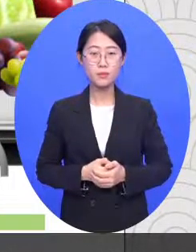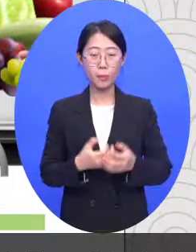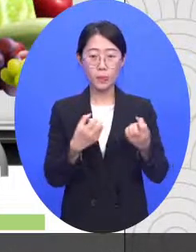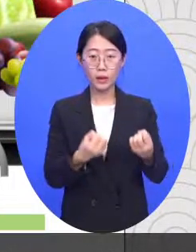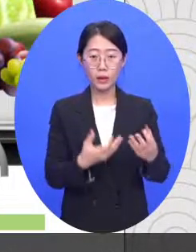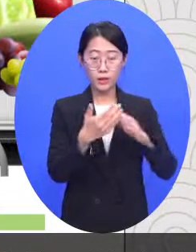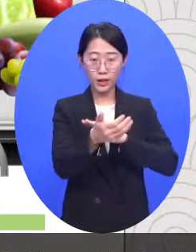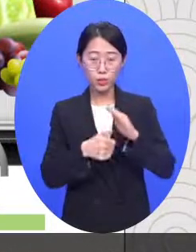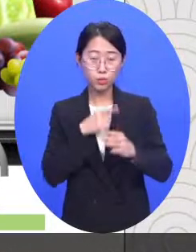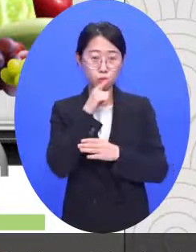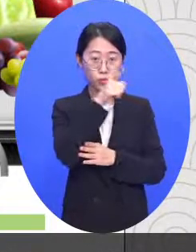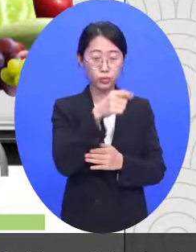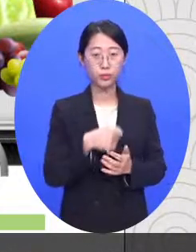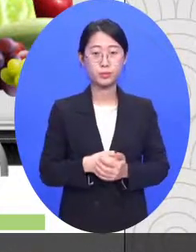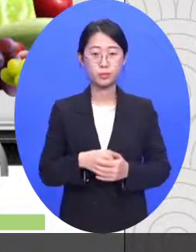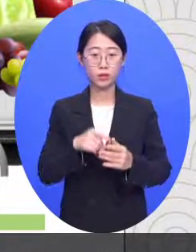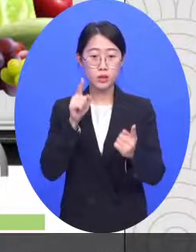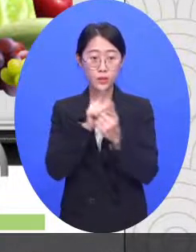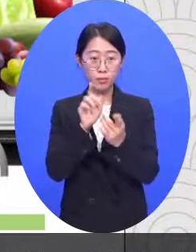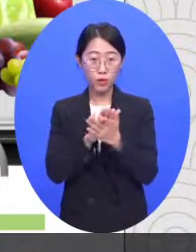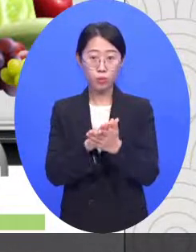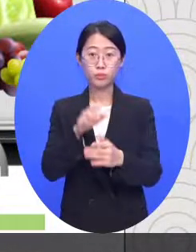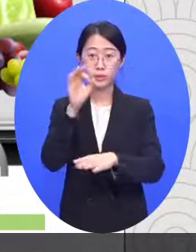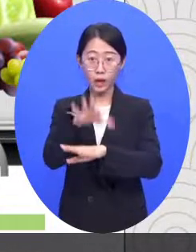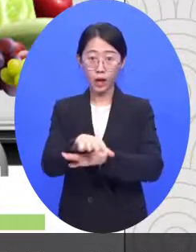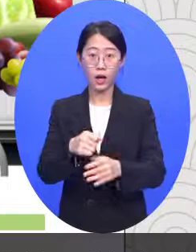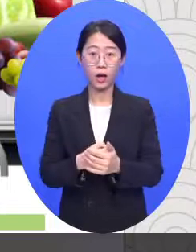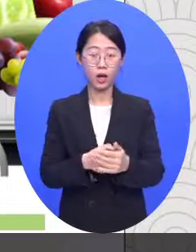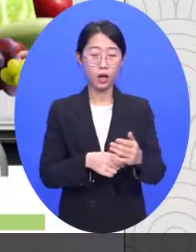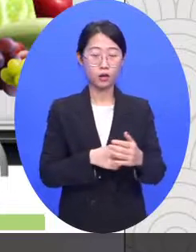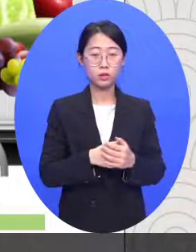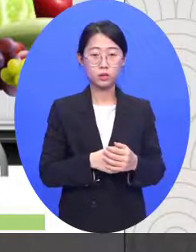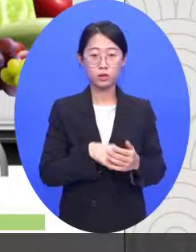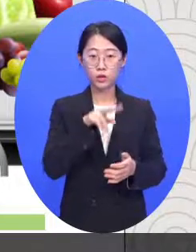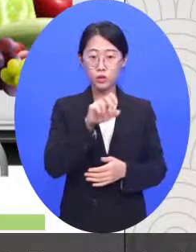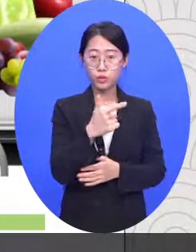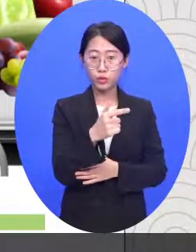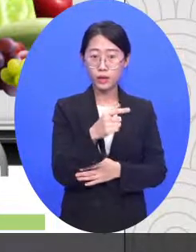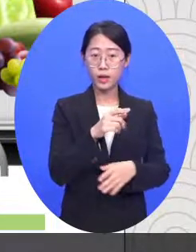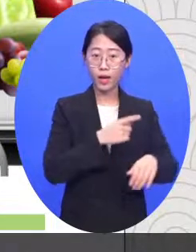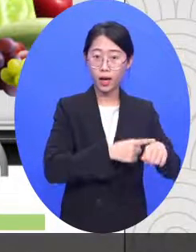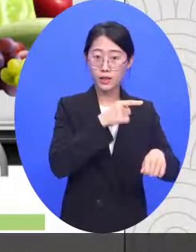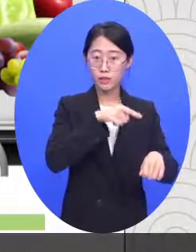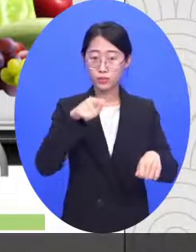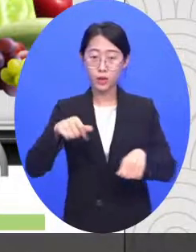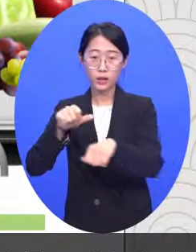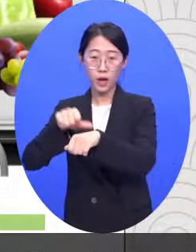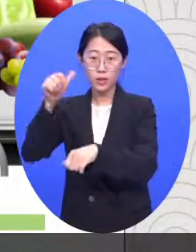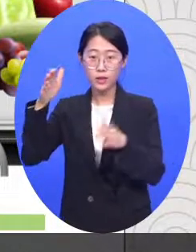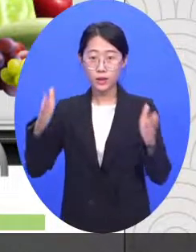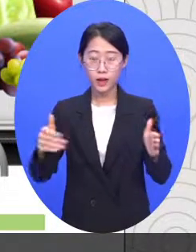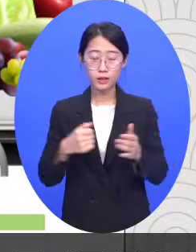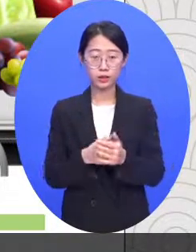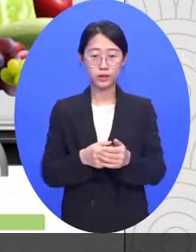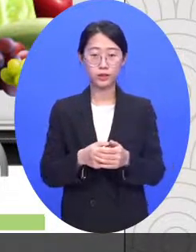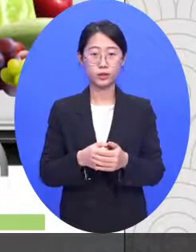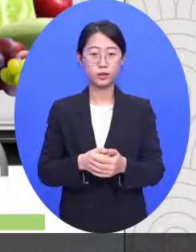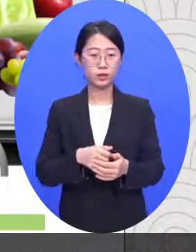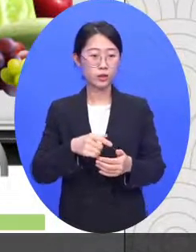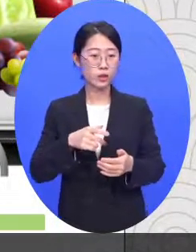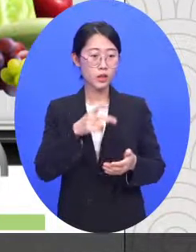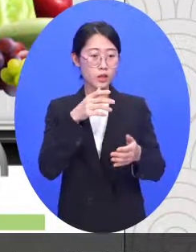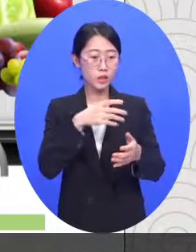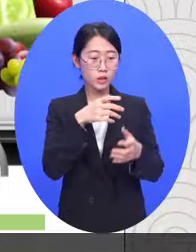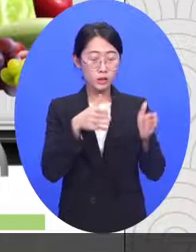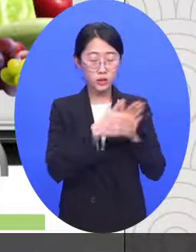개최합니다. 행사는 사전 주문제 또는 현장 구매로 나뉘어 26일 오후 1시부터 오후 5시까지